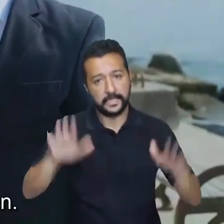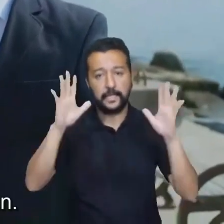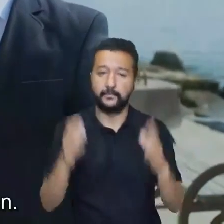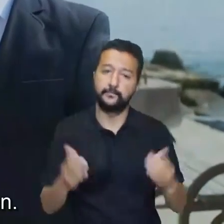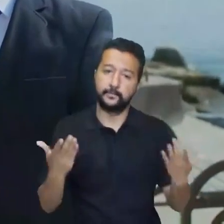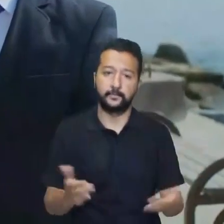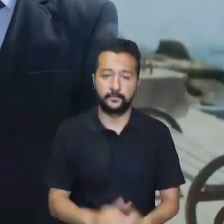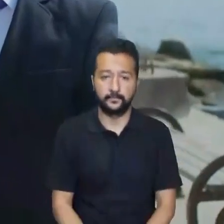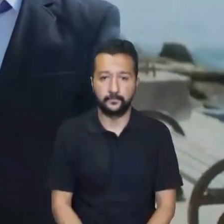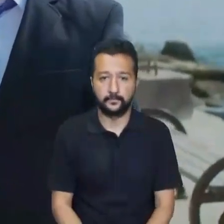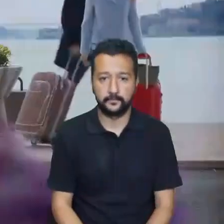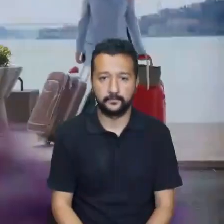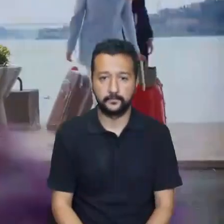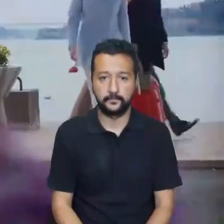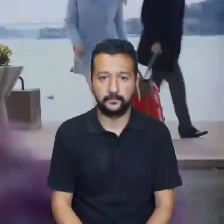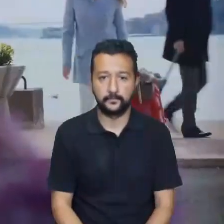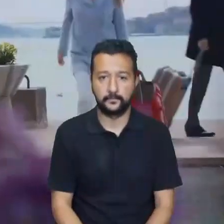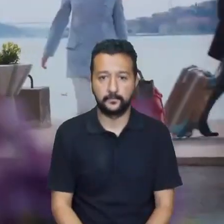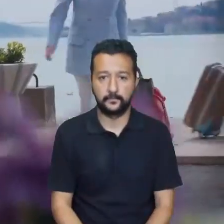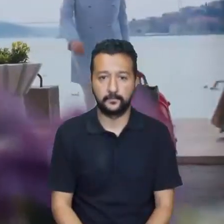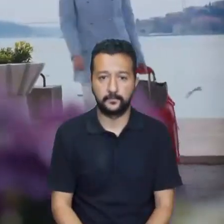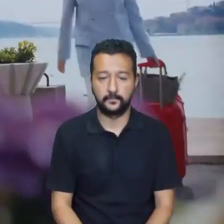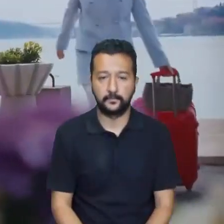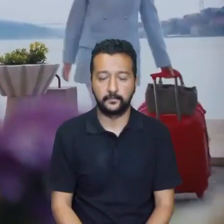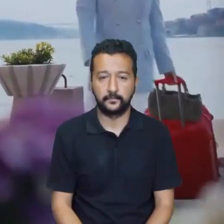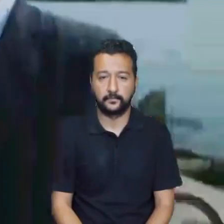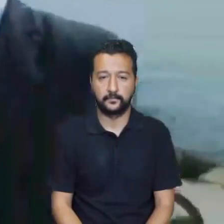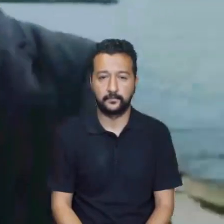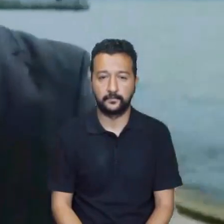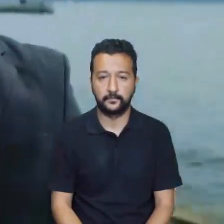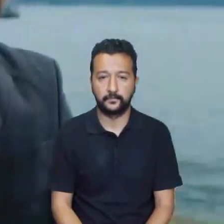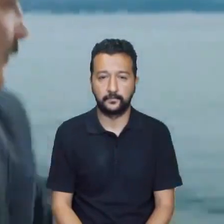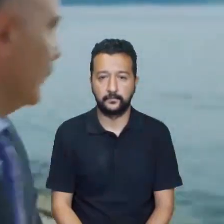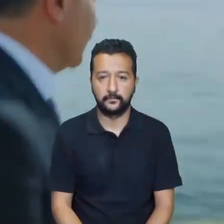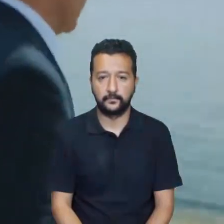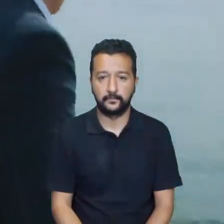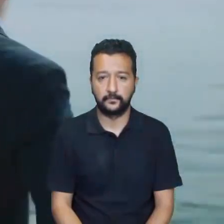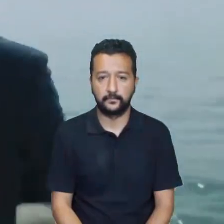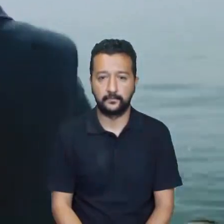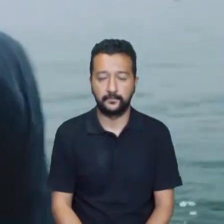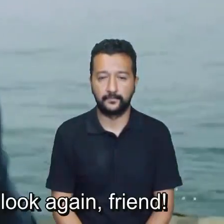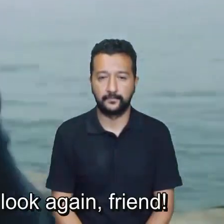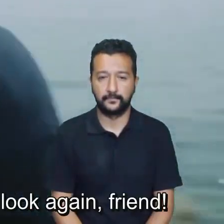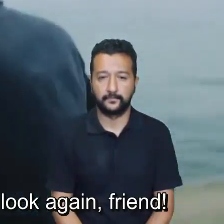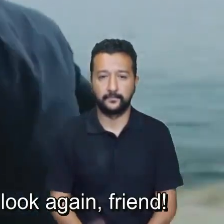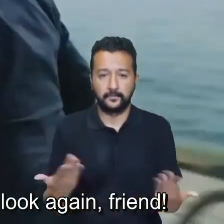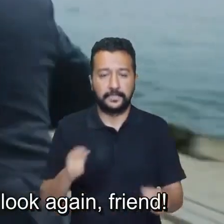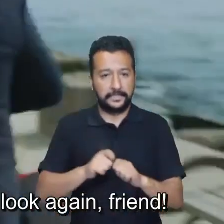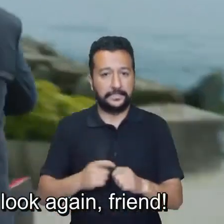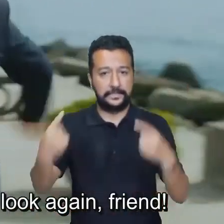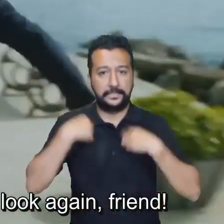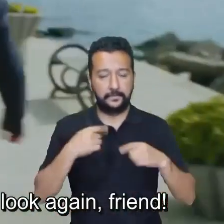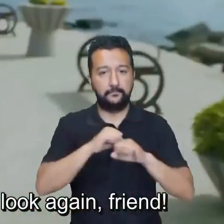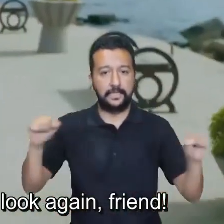Dağılalım o zaman. Ayşen de Itır farklı yönlerde yolun karşısına geçtiler. Tarık sahil boyu uzaklaşırken Şener şaşkın denize döndü. Olay bana patladı